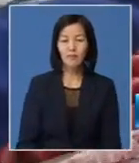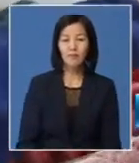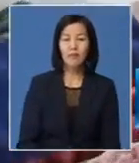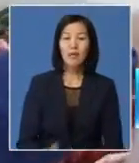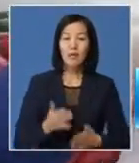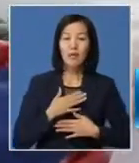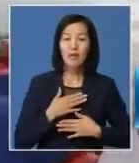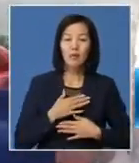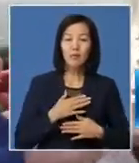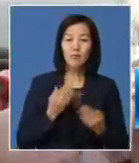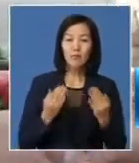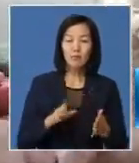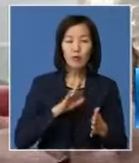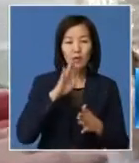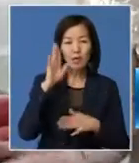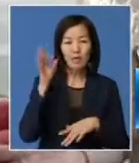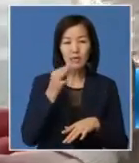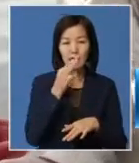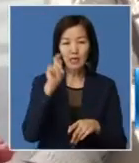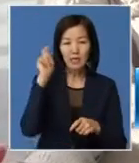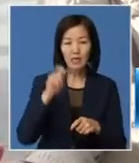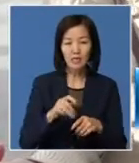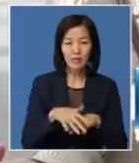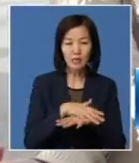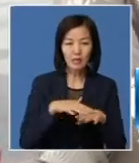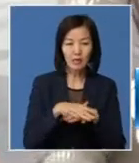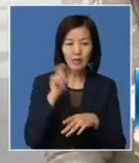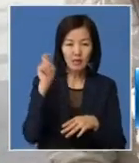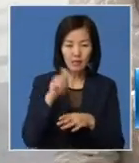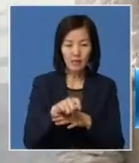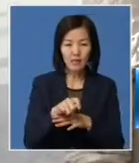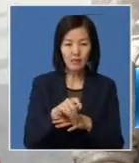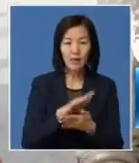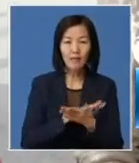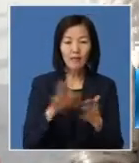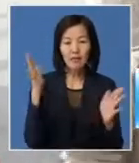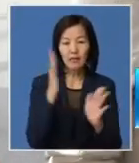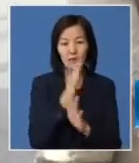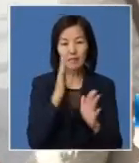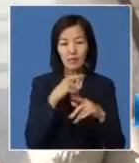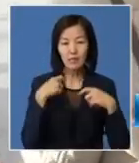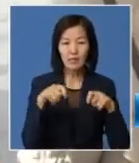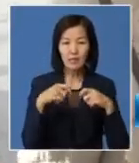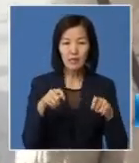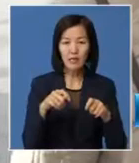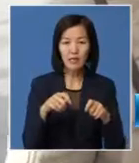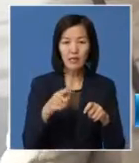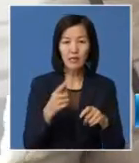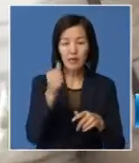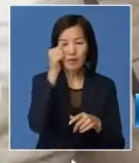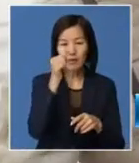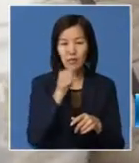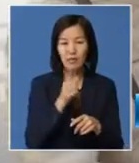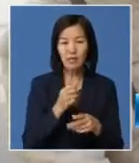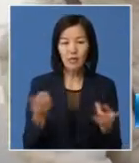Мен бүгін азанмен осында жәрменке өтетінін естіп келдім. Себебі мұнда таза табиғи өнімдер сатылады. Қазір бір айға